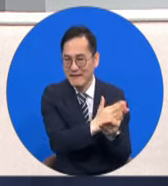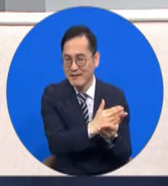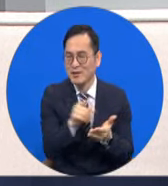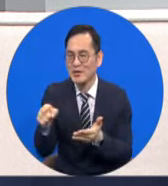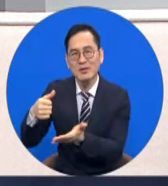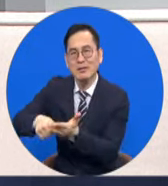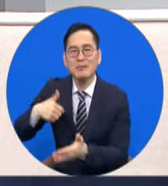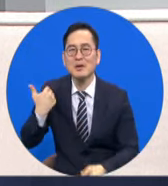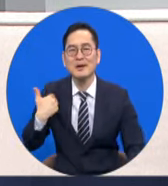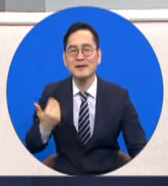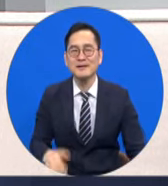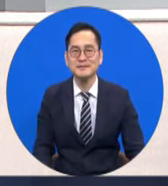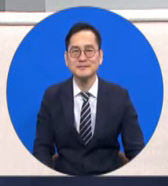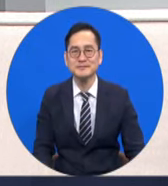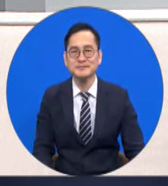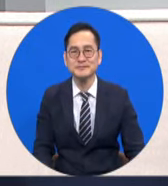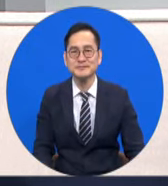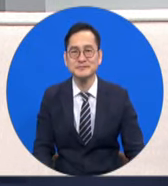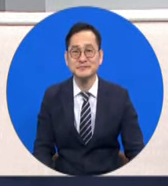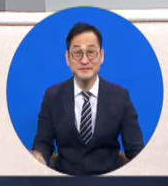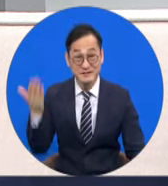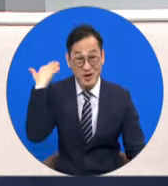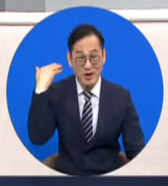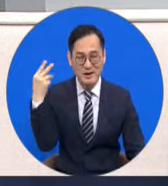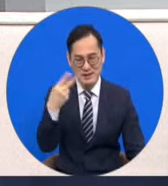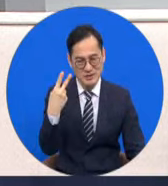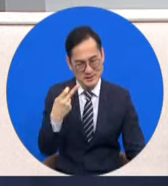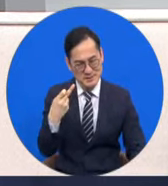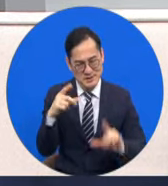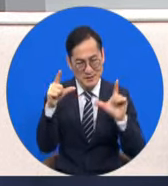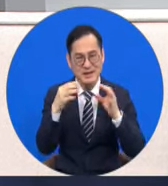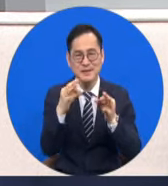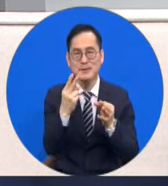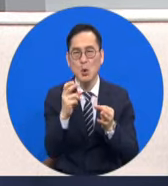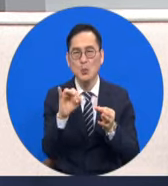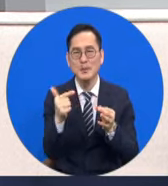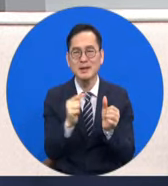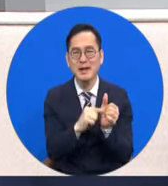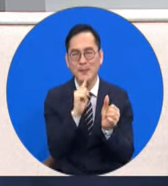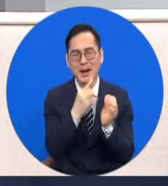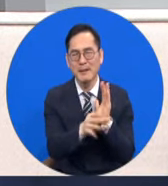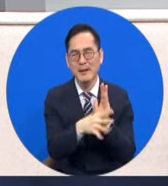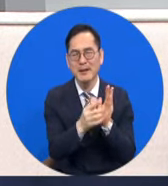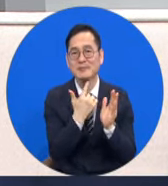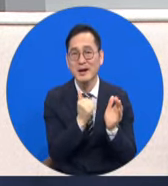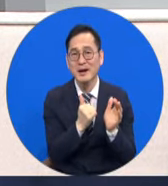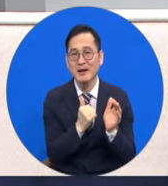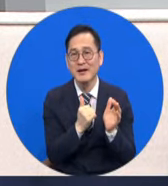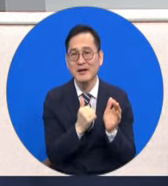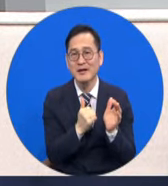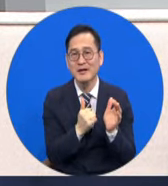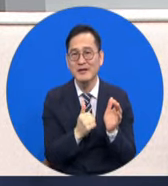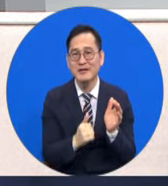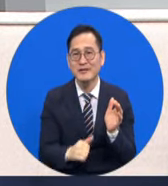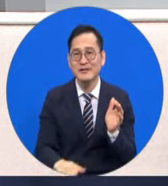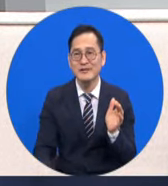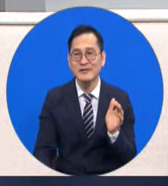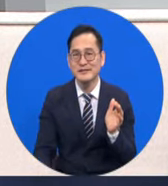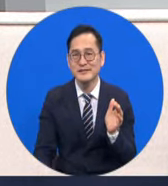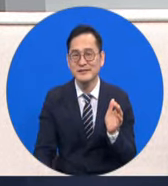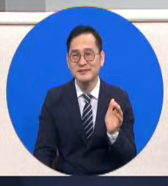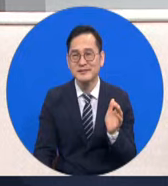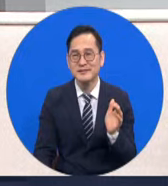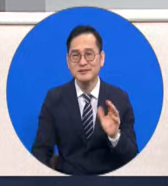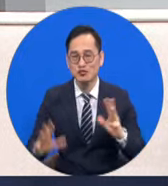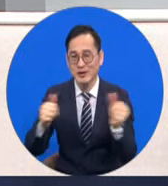아니고 2012년에 이제 김용민 막말 파문 같은 경우에 그 당시에 2012년 총선이 끝나고 리얼미터에서